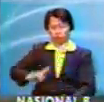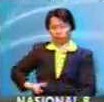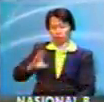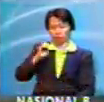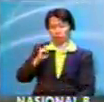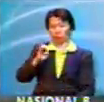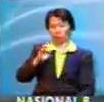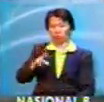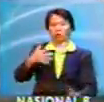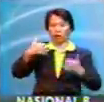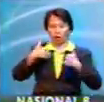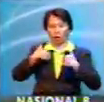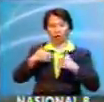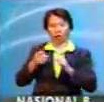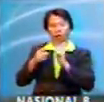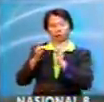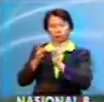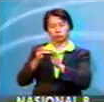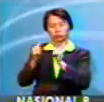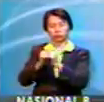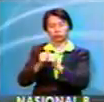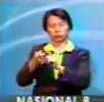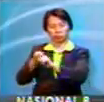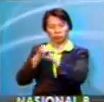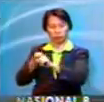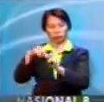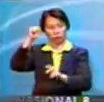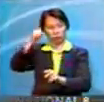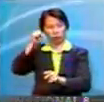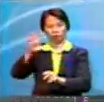Kecil yang juga mempunyai pertalian keluarga. Hasil